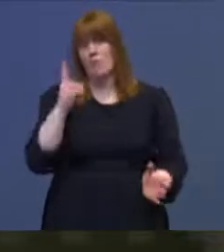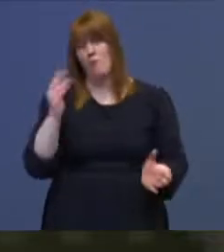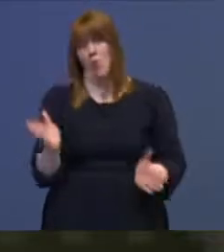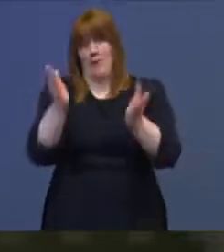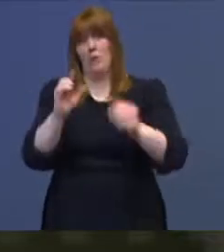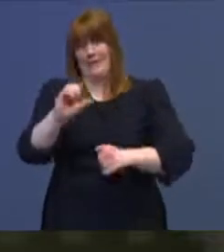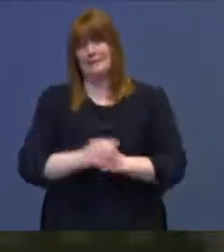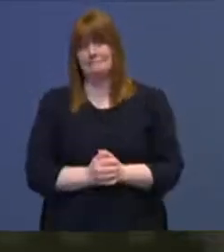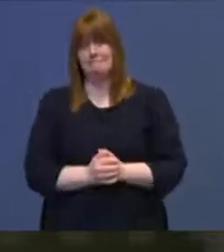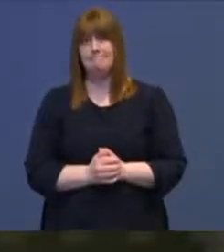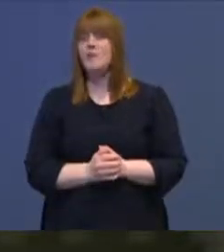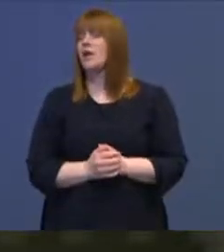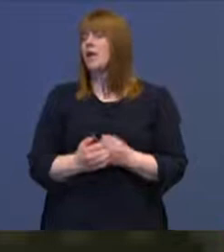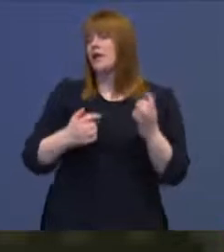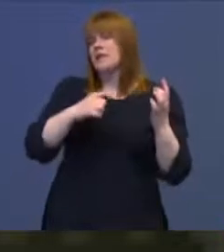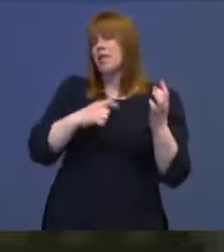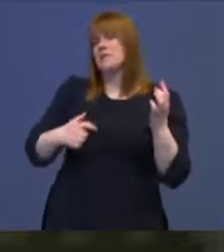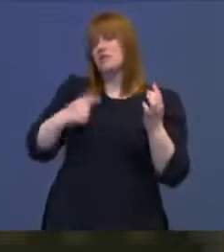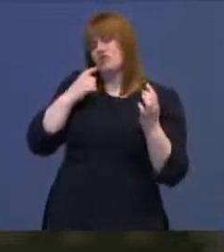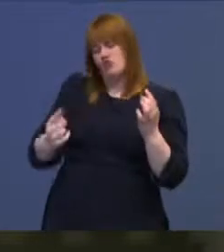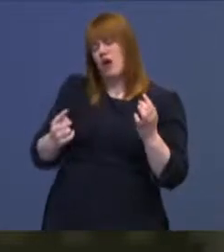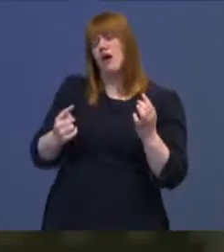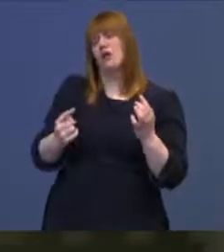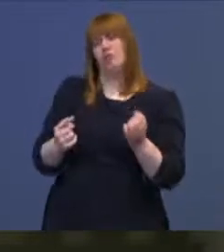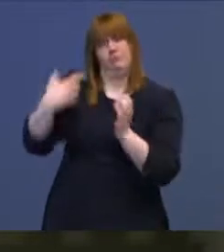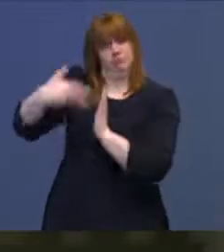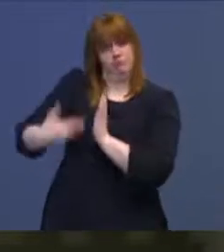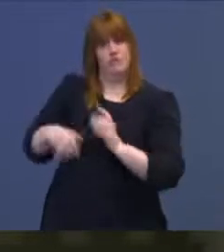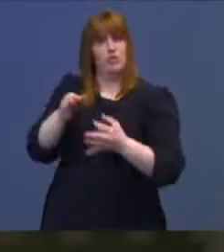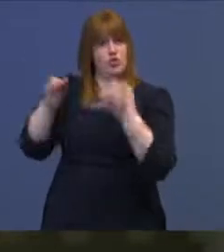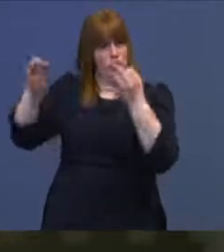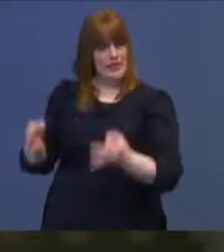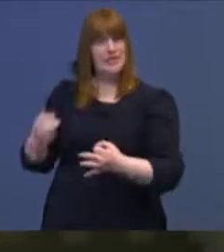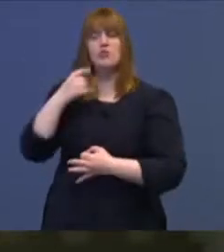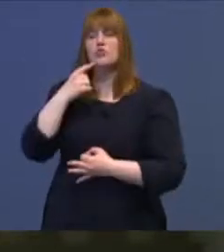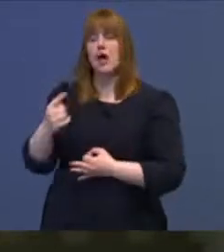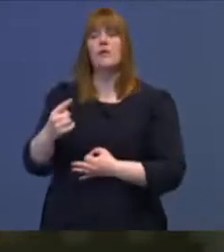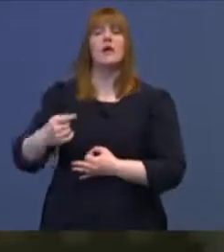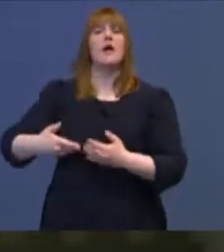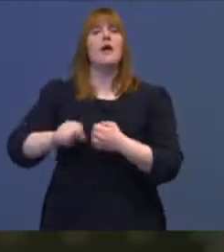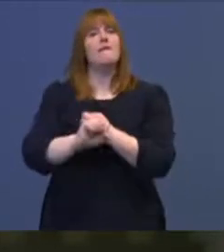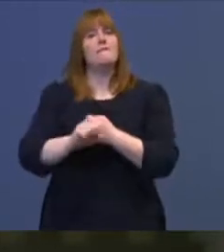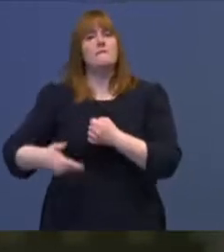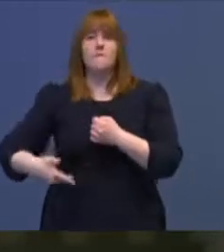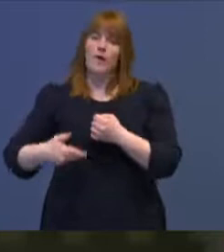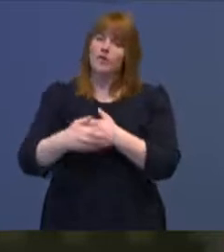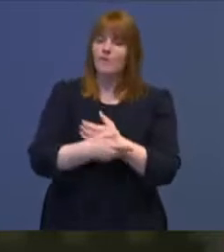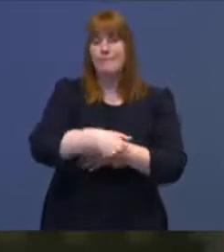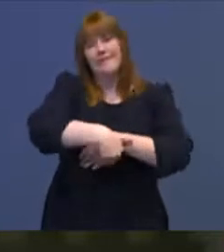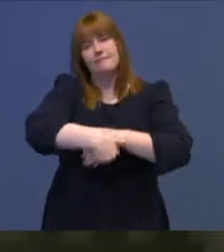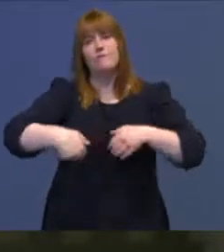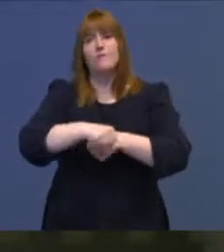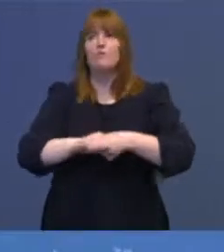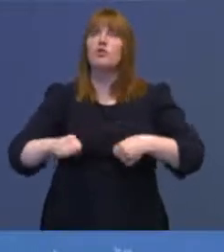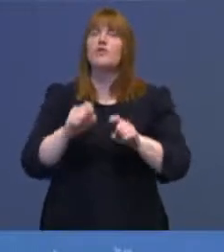du, statsminister, i redegjørelse til Stortinget, at når det gjelder forsvaret, så må Norge også styrke evnen til å delta i felles